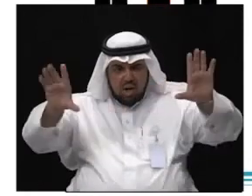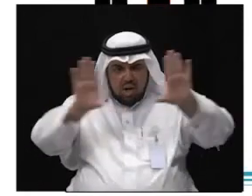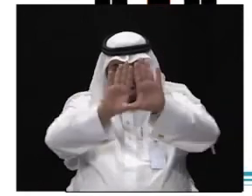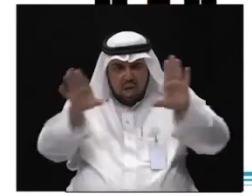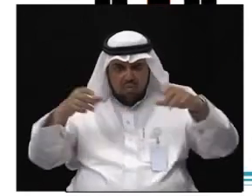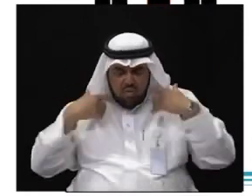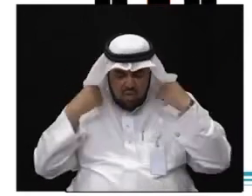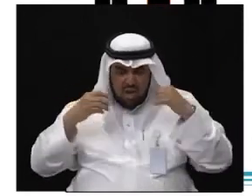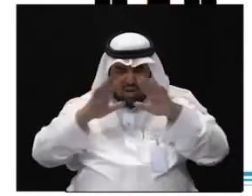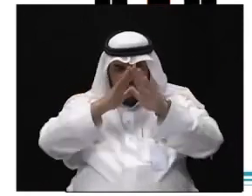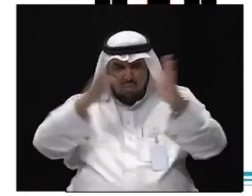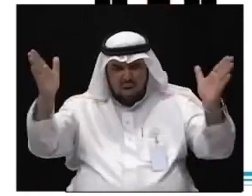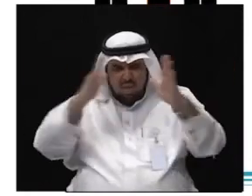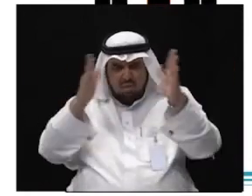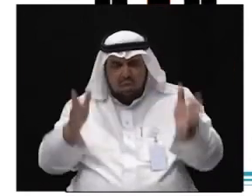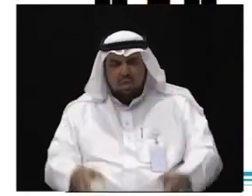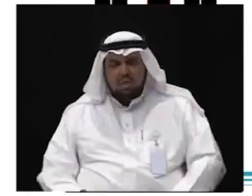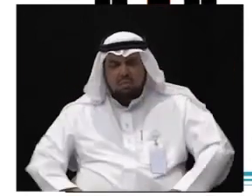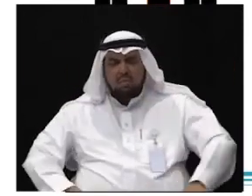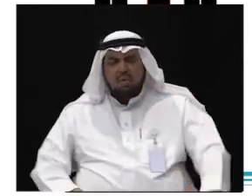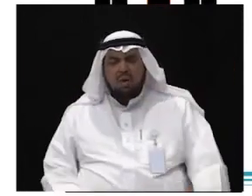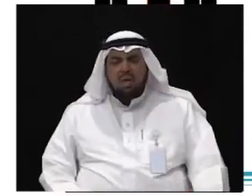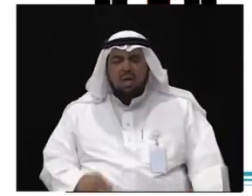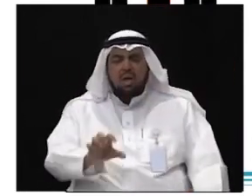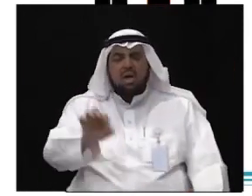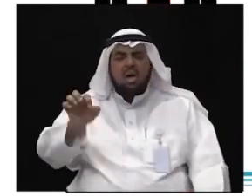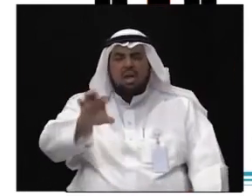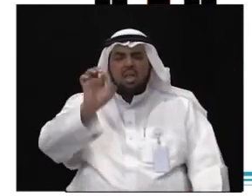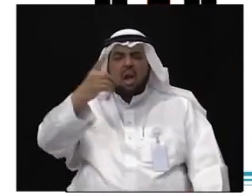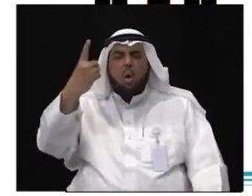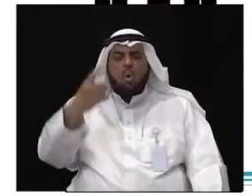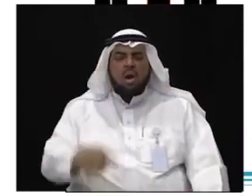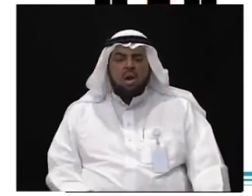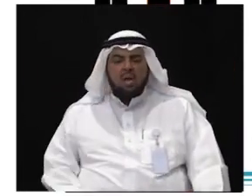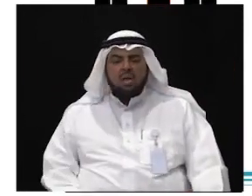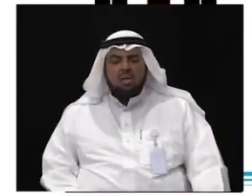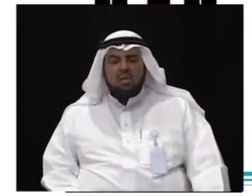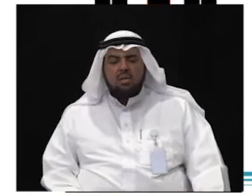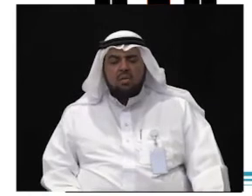المقاس المناسب، فاختار عبد العزيز الخيار الأول.